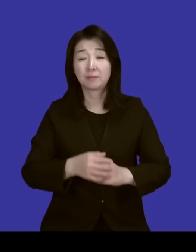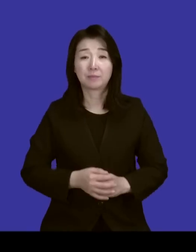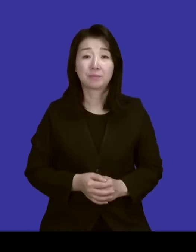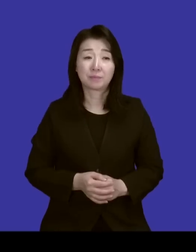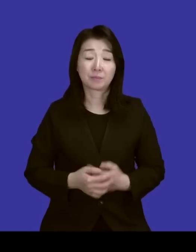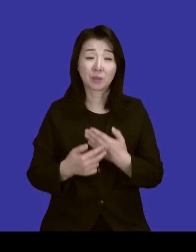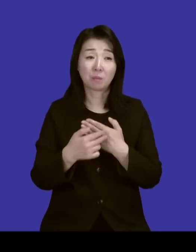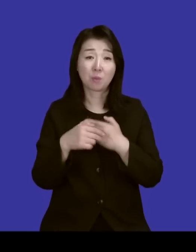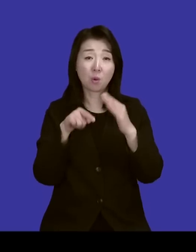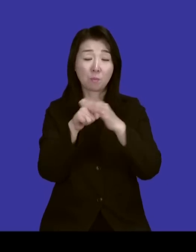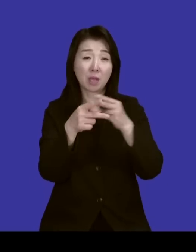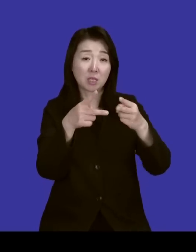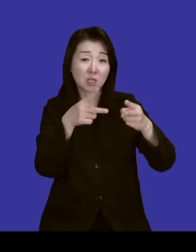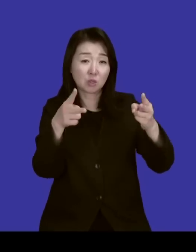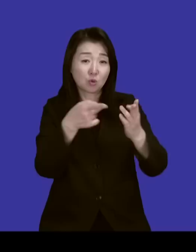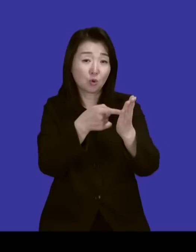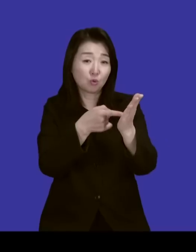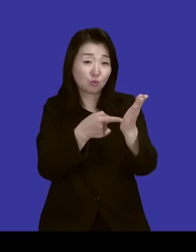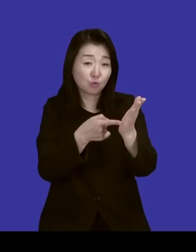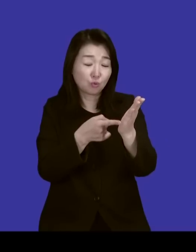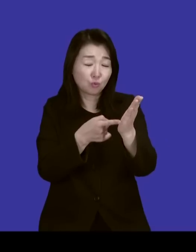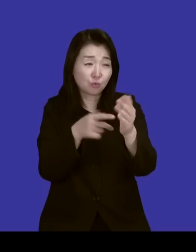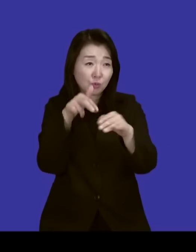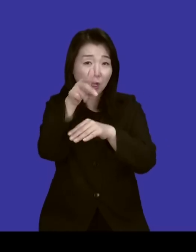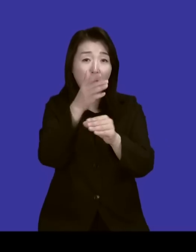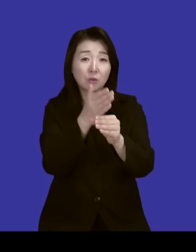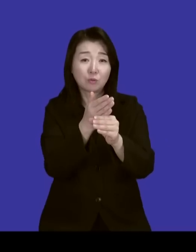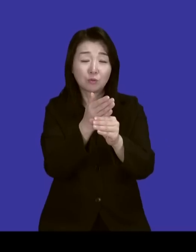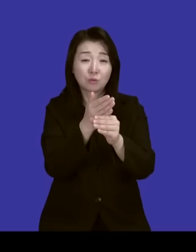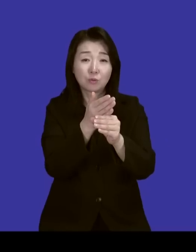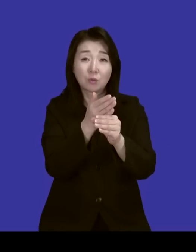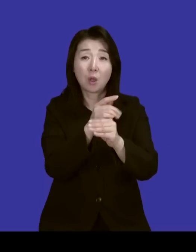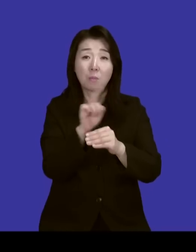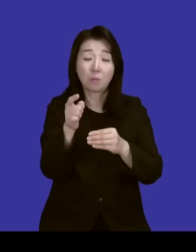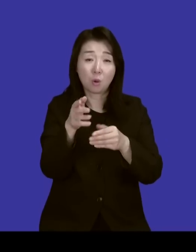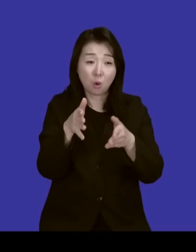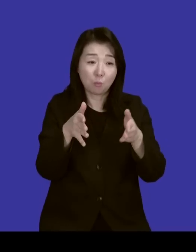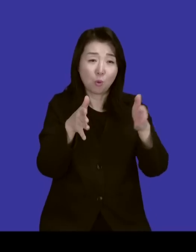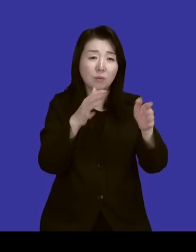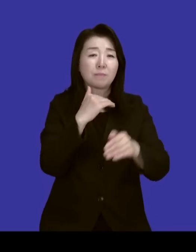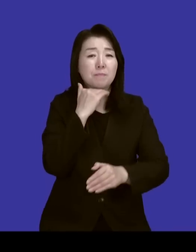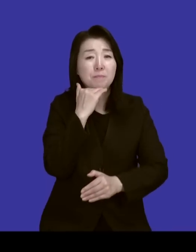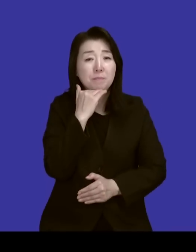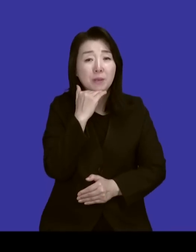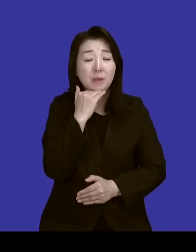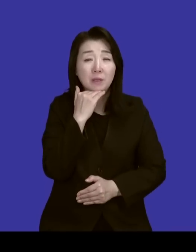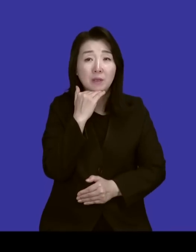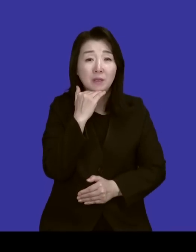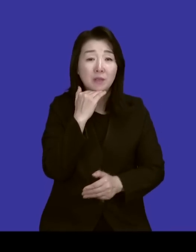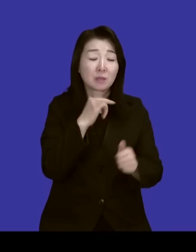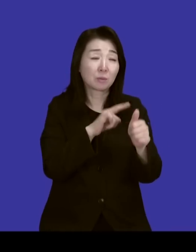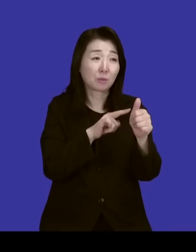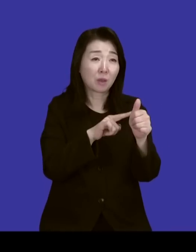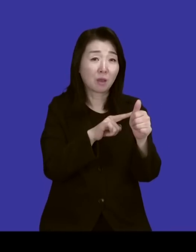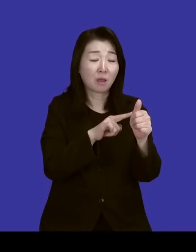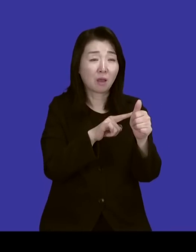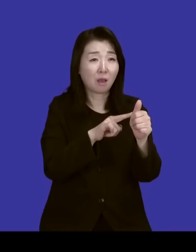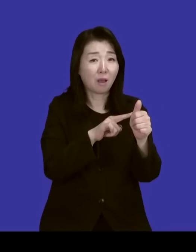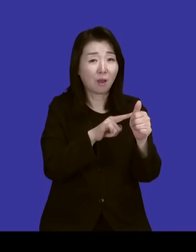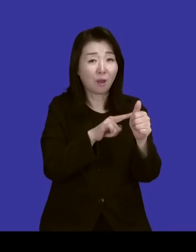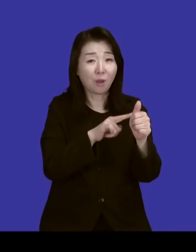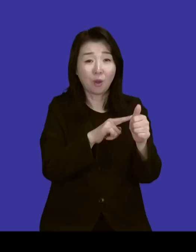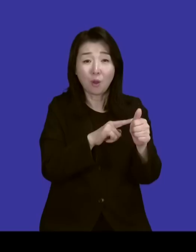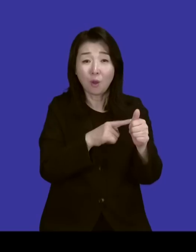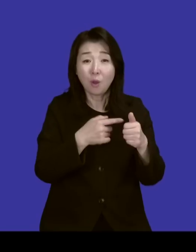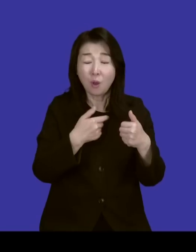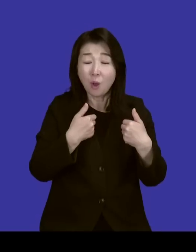막 병원 2층으로 이렇게 수술실 쪽으로 이렇게 가고 있는데 예. 그 복도에서 기다리시더니 그분이 아주 점잖고 그렇지 않은 분인데 예.